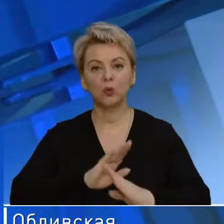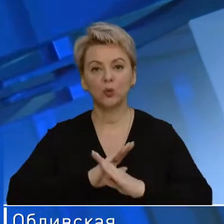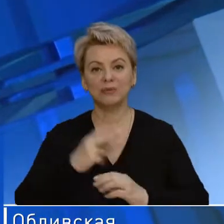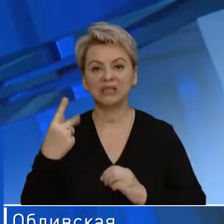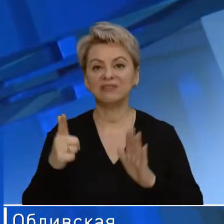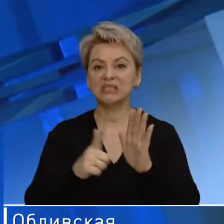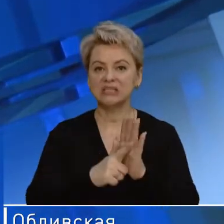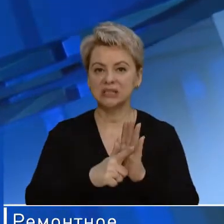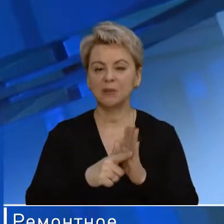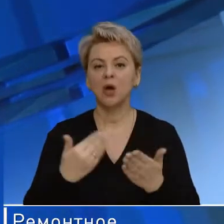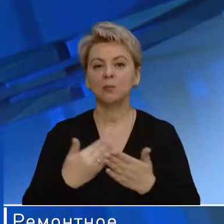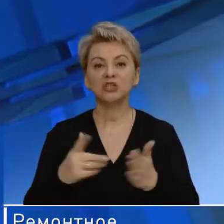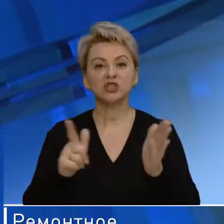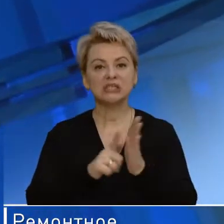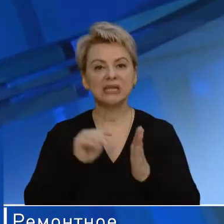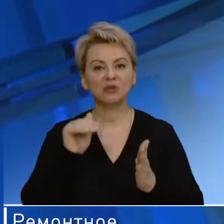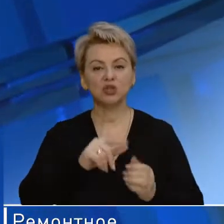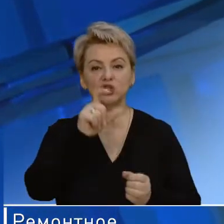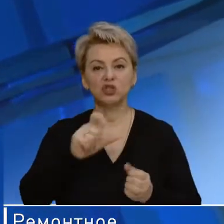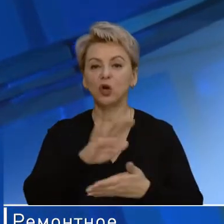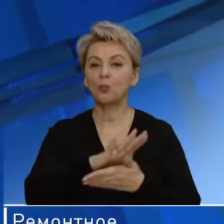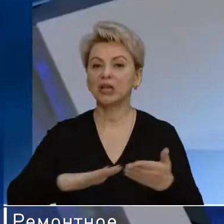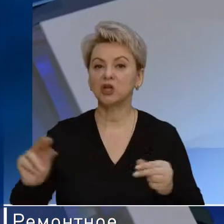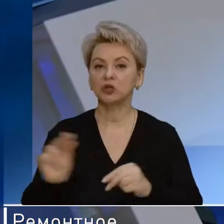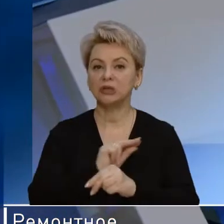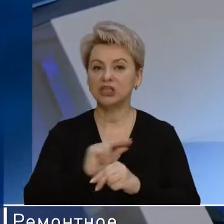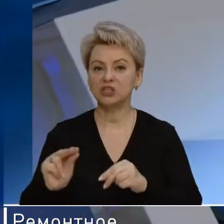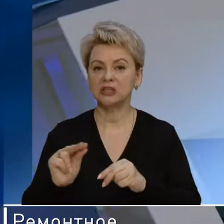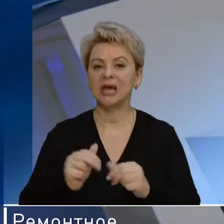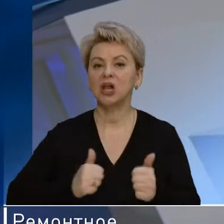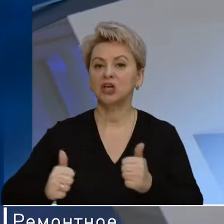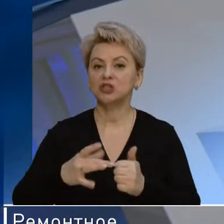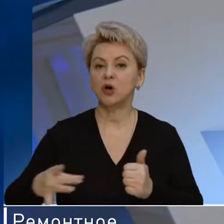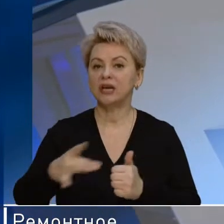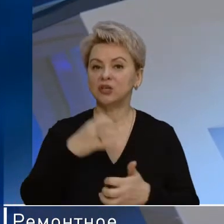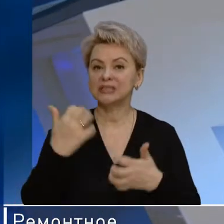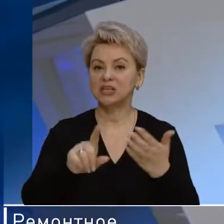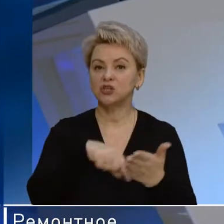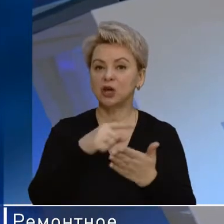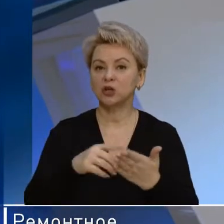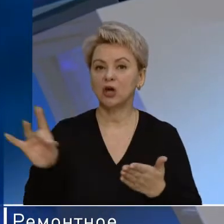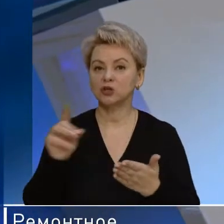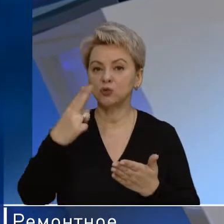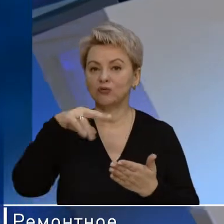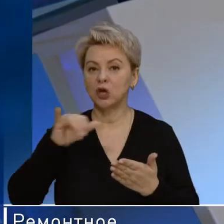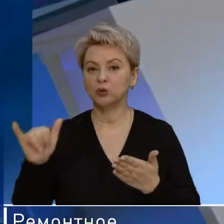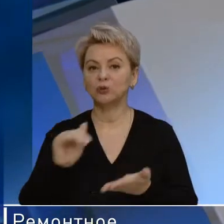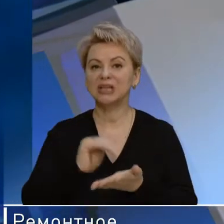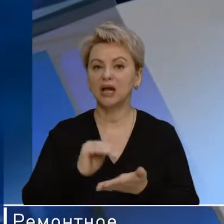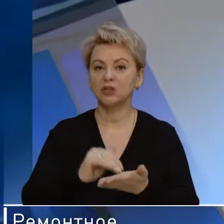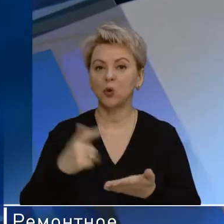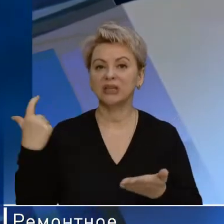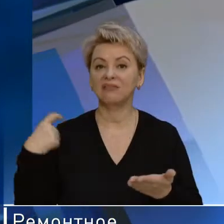скончалось 27. Почти 7 тысяч человек продолжают лечение. Лидеры по региону среди городов – Ростов-на-Дону,